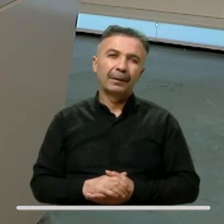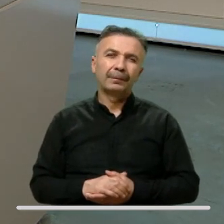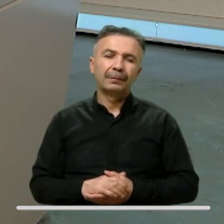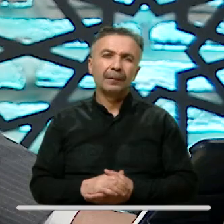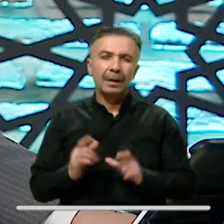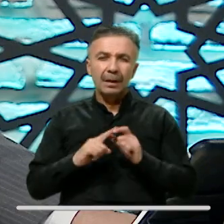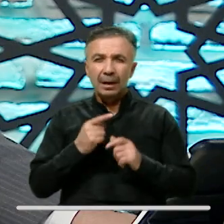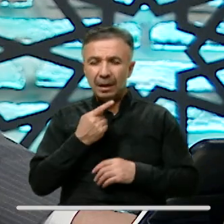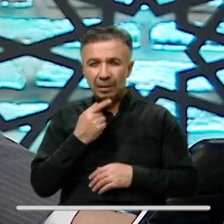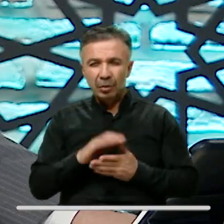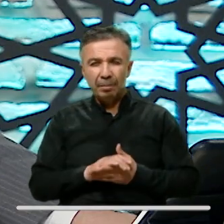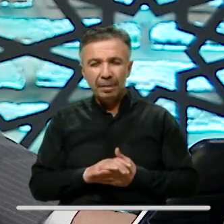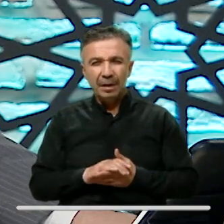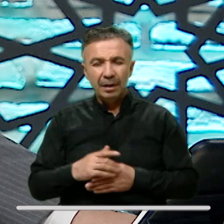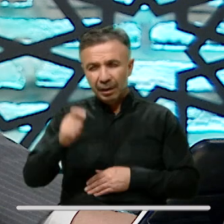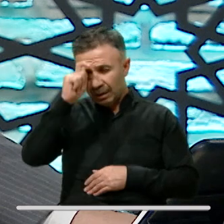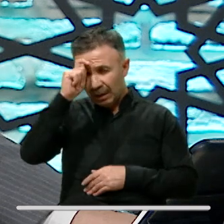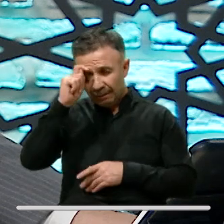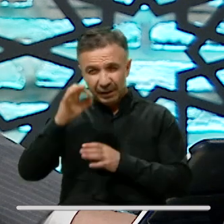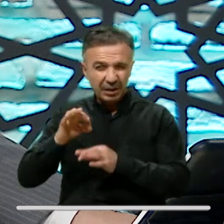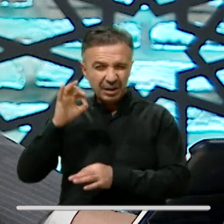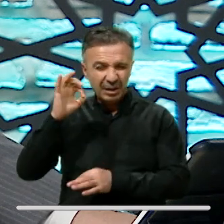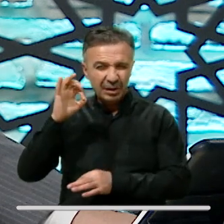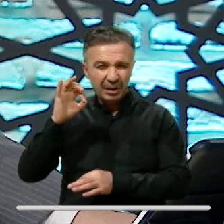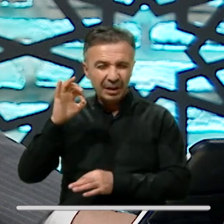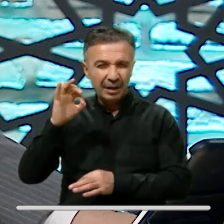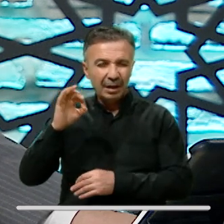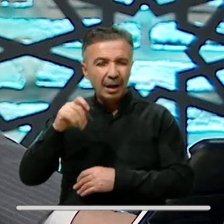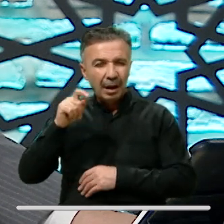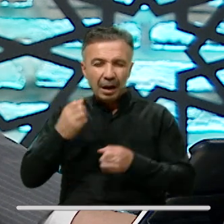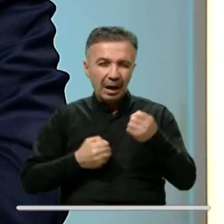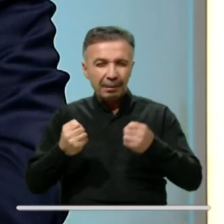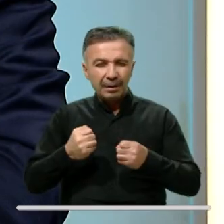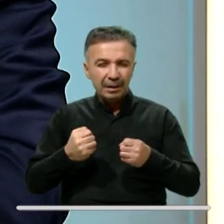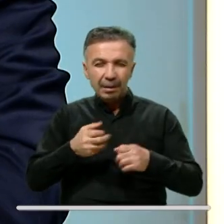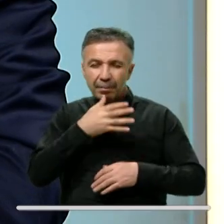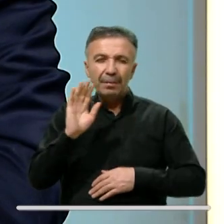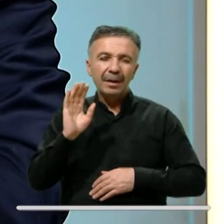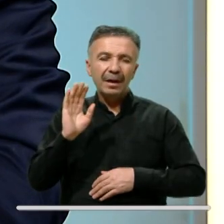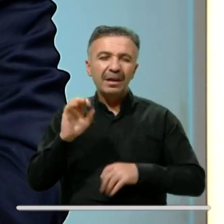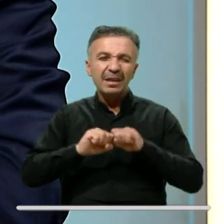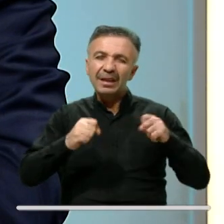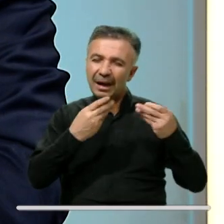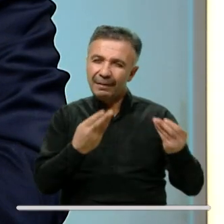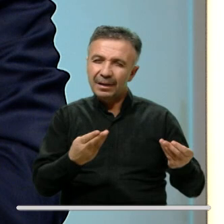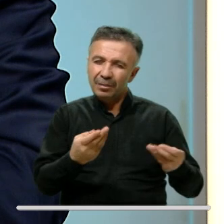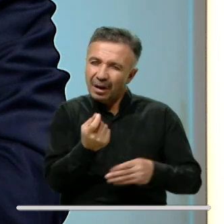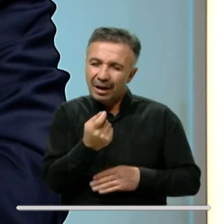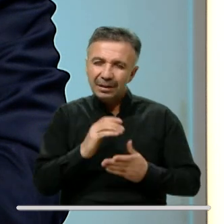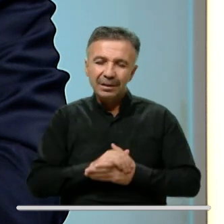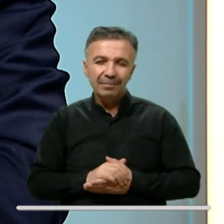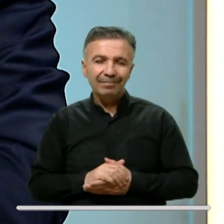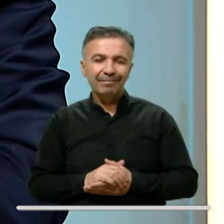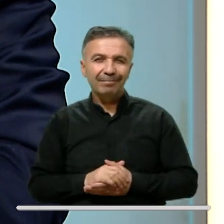Dilek Hanım, bir gayrimüslimin arabasını bilmeden çizdim diyor. Nasıl helalleşeceğim? Yani Müslüm, gayrimüslim